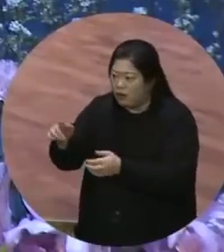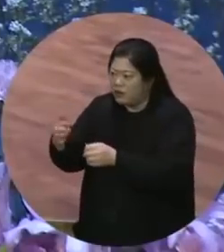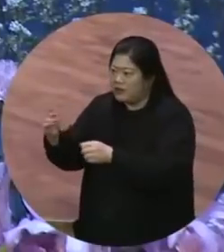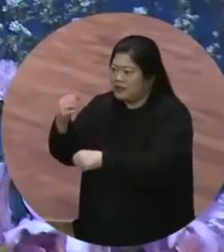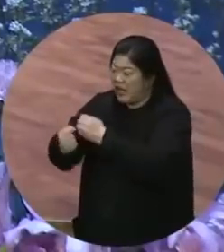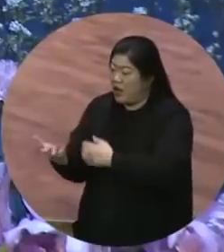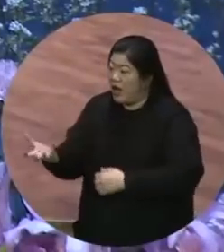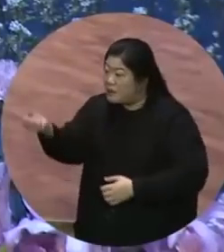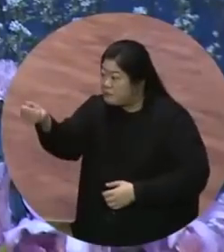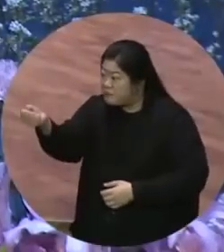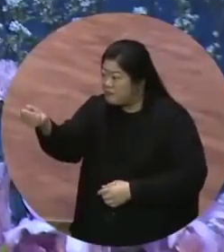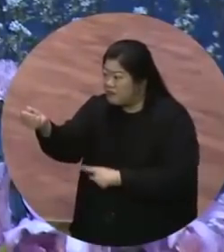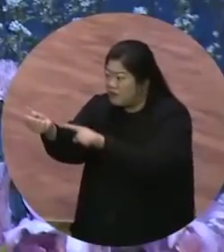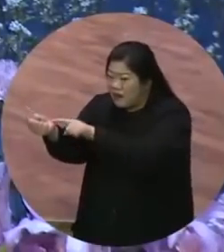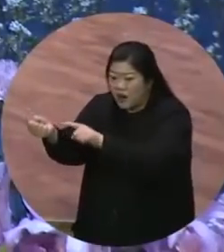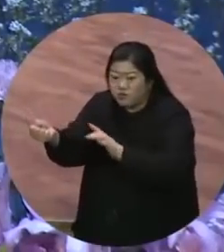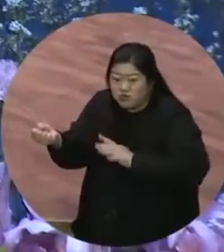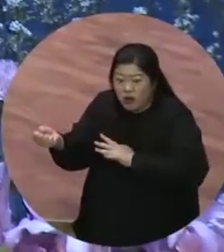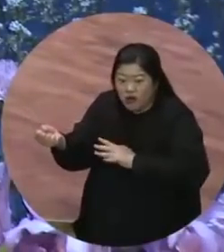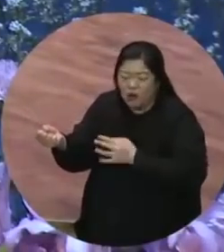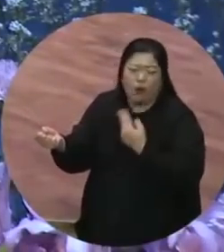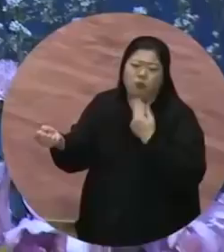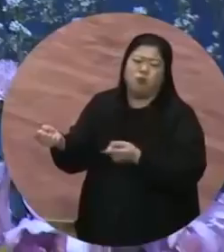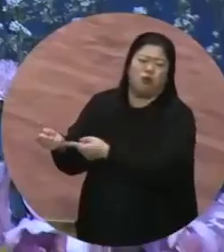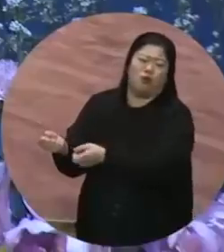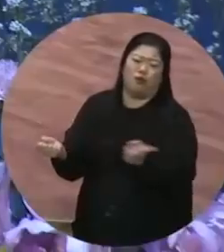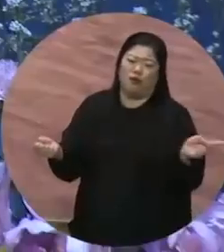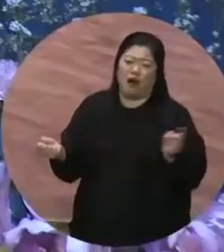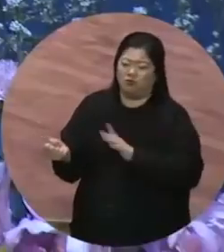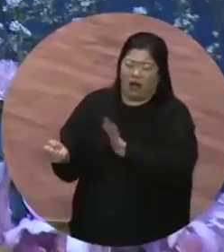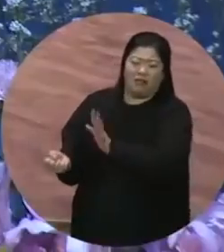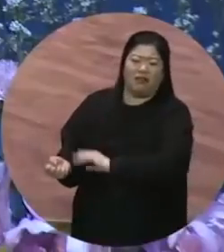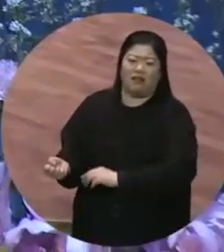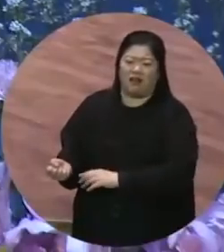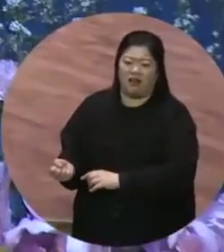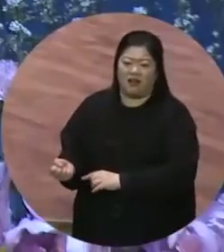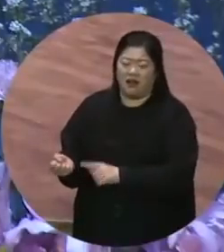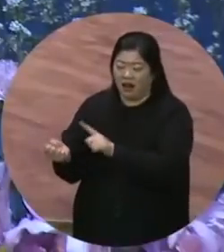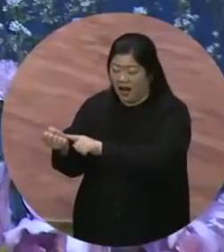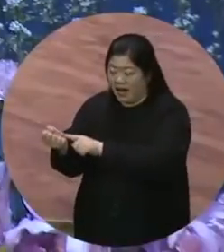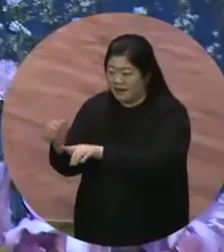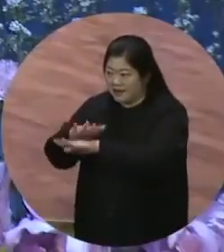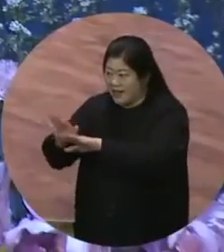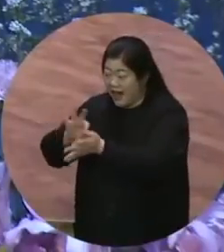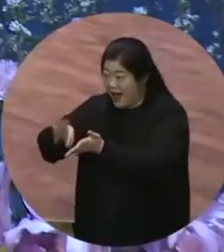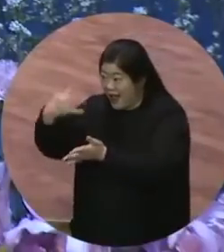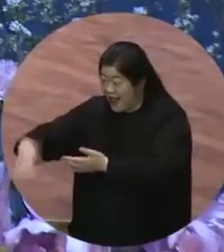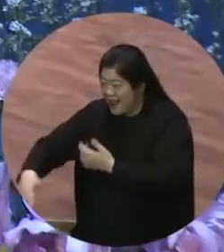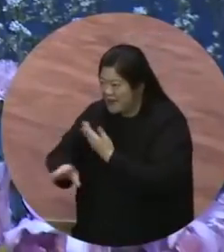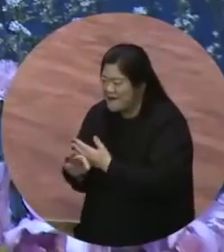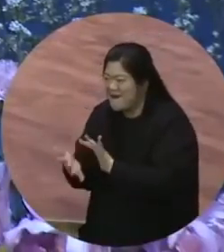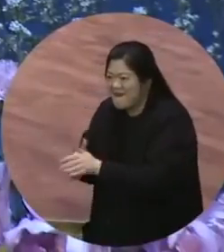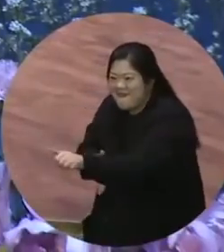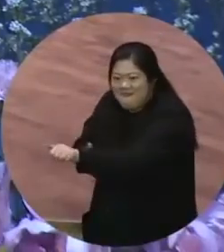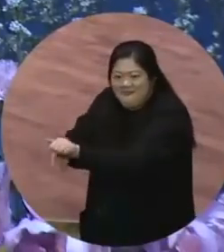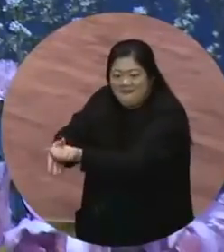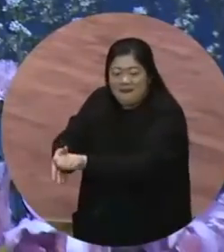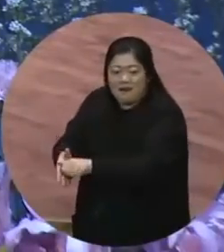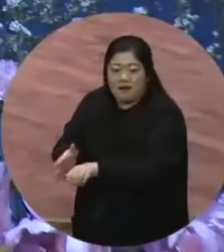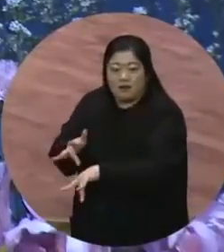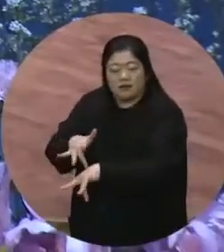교회 들어와서 신앙생활하는 여러분들이 찾아와가지고 또 상처 주고 상처받게 만들고 이가 묻히고 원수 맺게